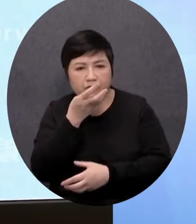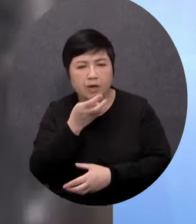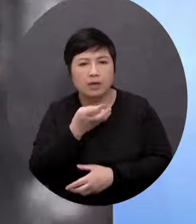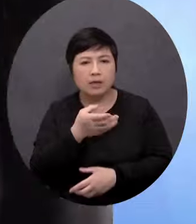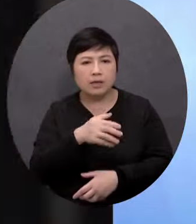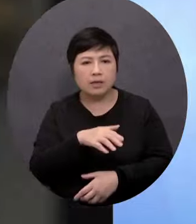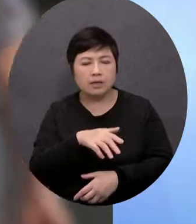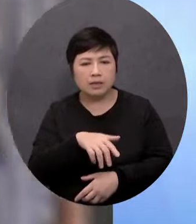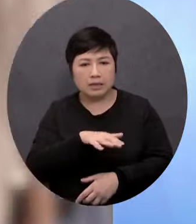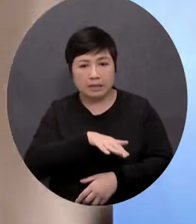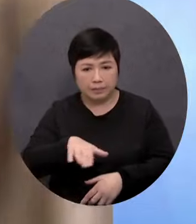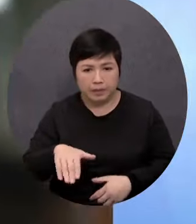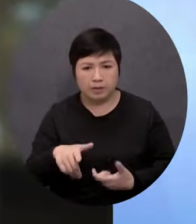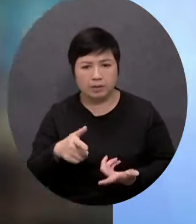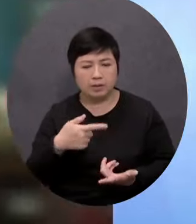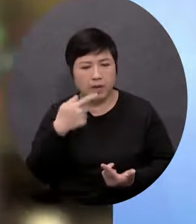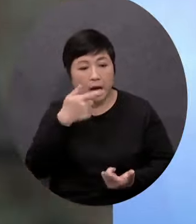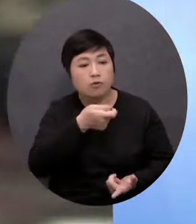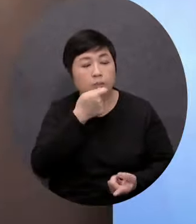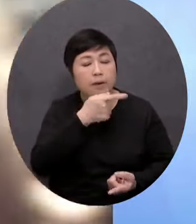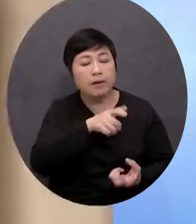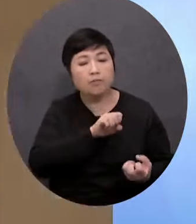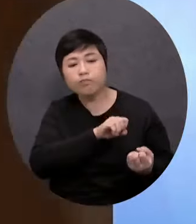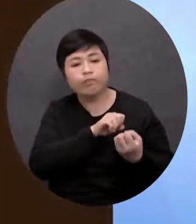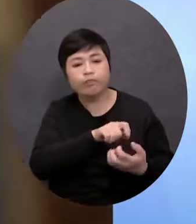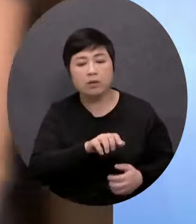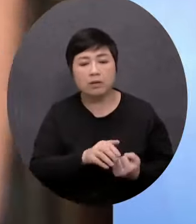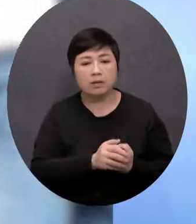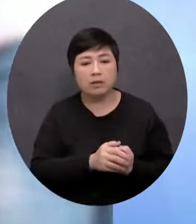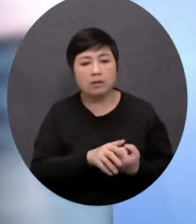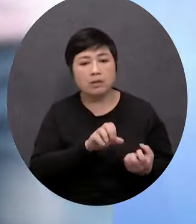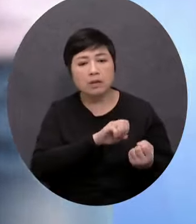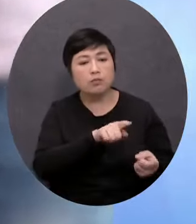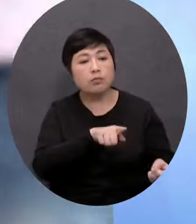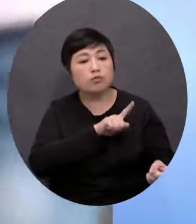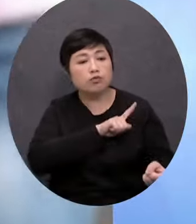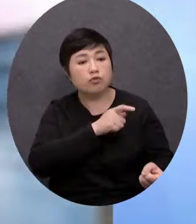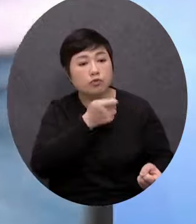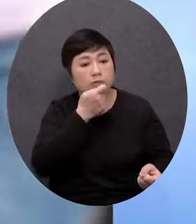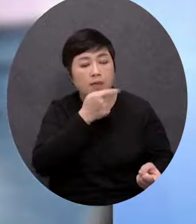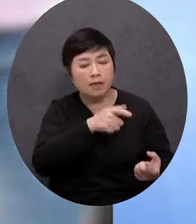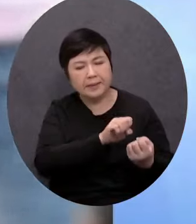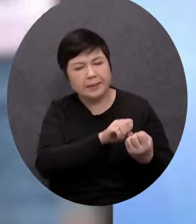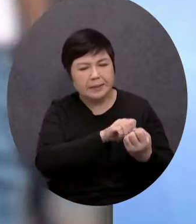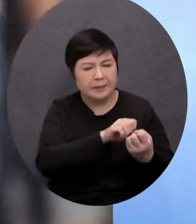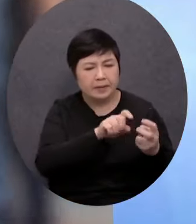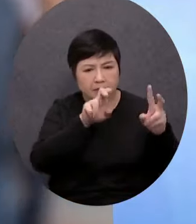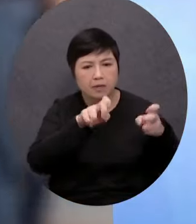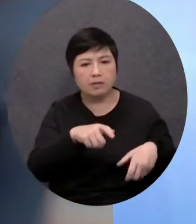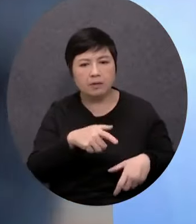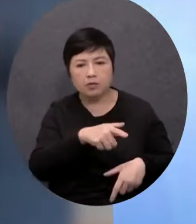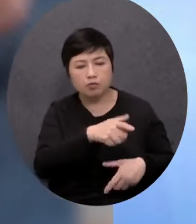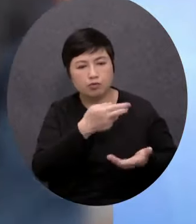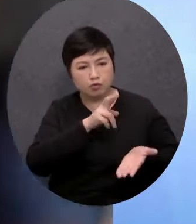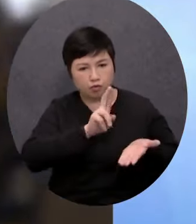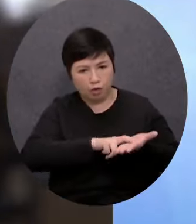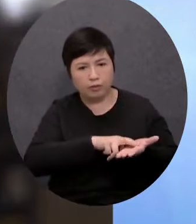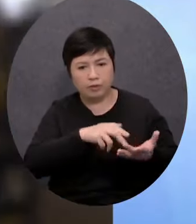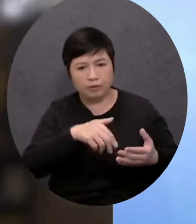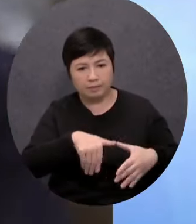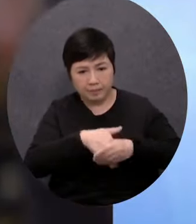啦，其實就係投其所好，中意同佢哋傾一啲佢哋中意嘅話題啦。咁啊，令到博取咗佢嘅信任之後